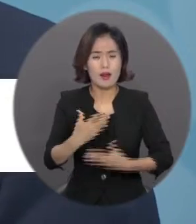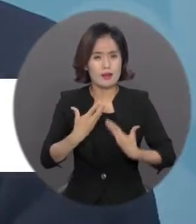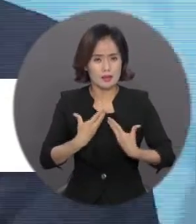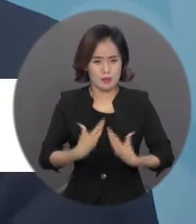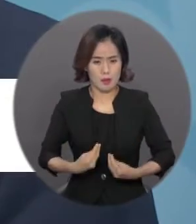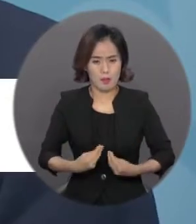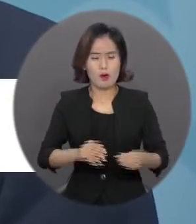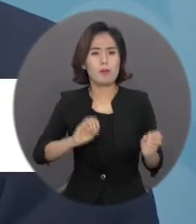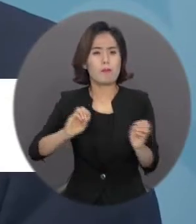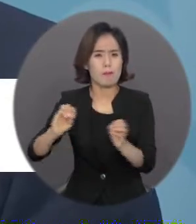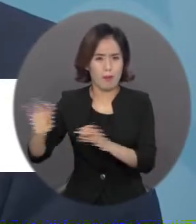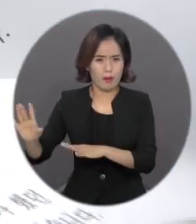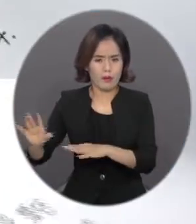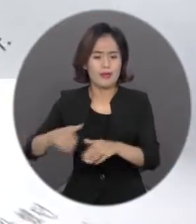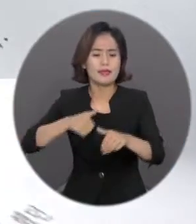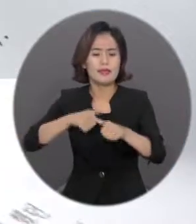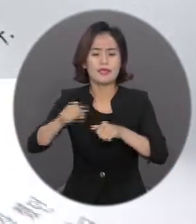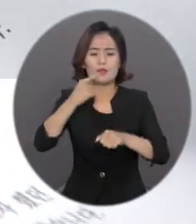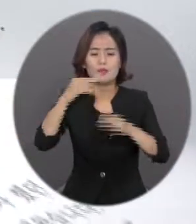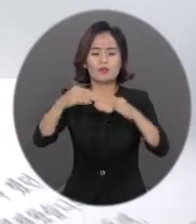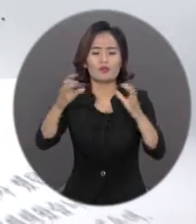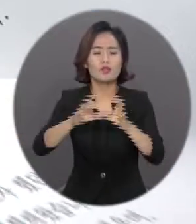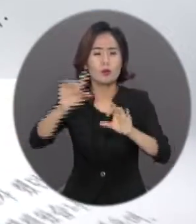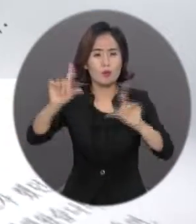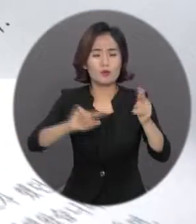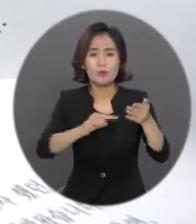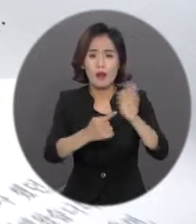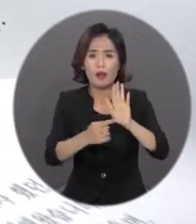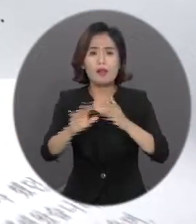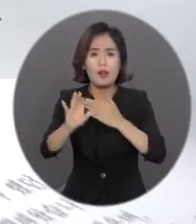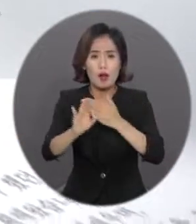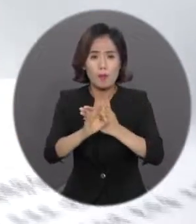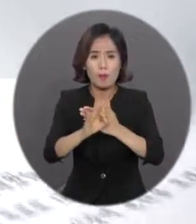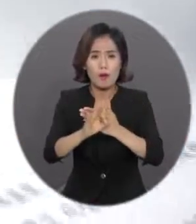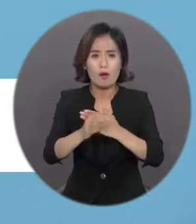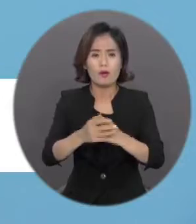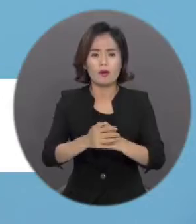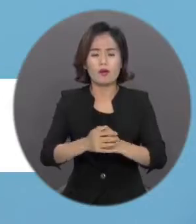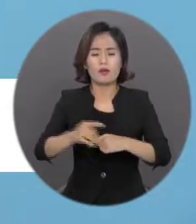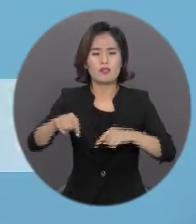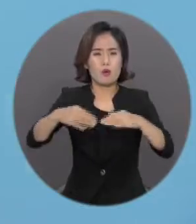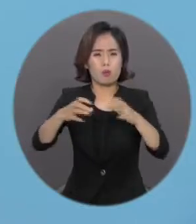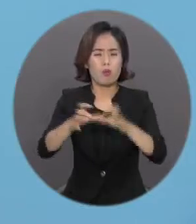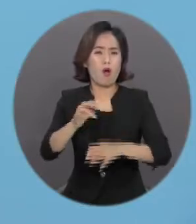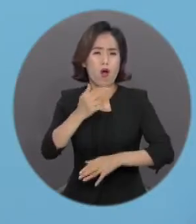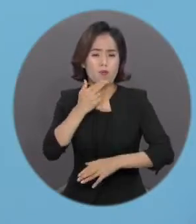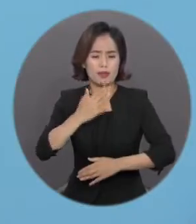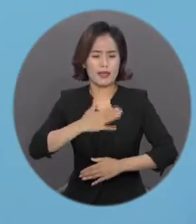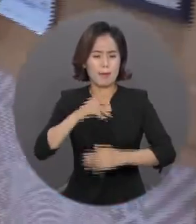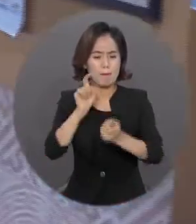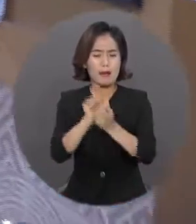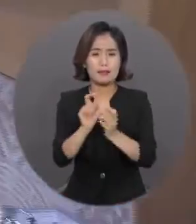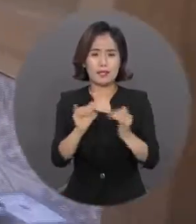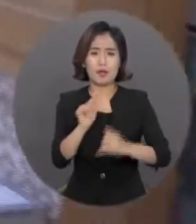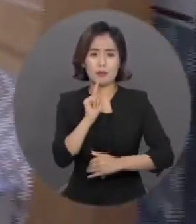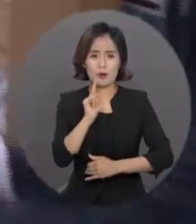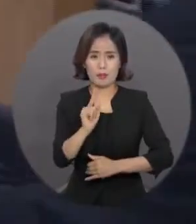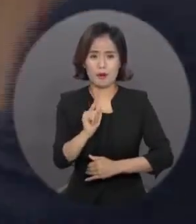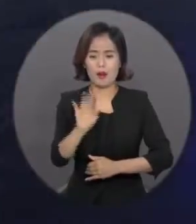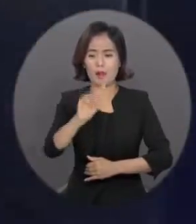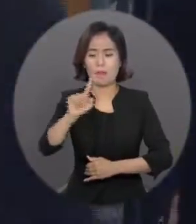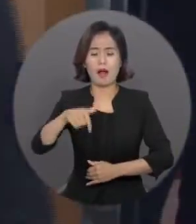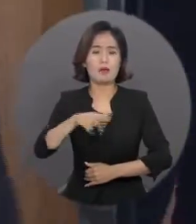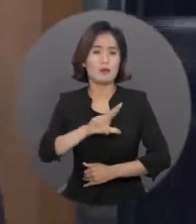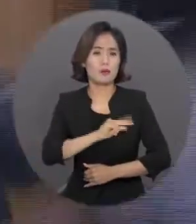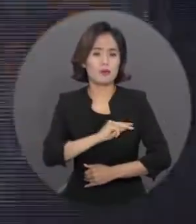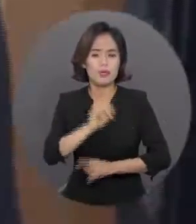절망의 터널을 벗어나 이기는 민주당으로 나아가려면 계파 없는 자신이 적임자라고 강조했습니다. 박 의원은